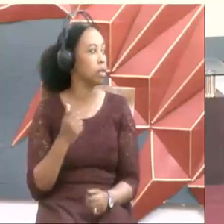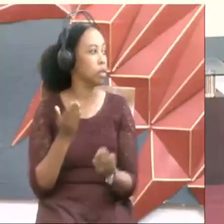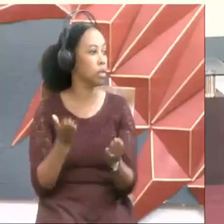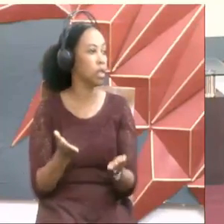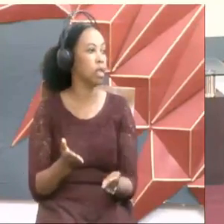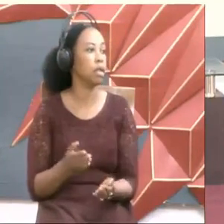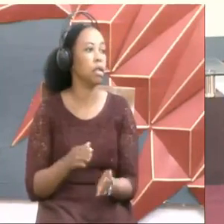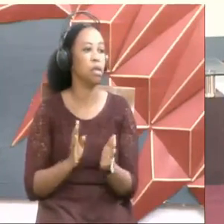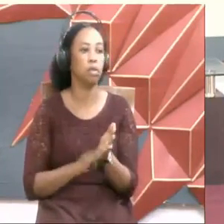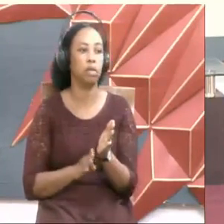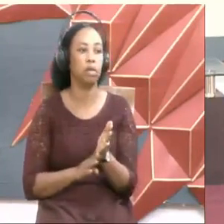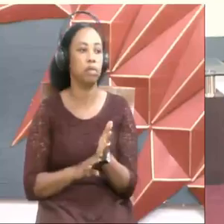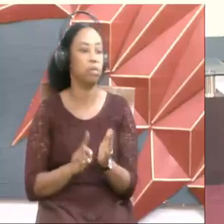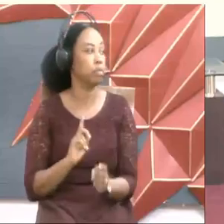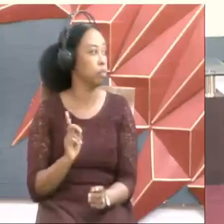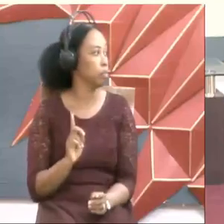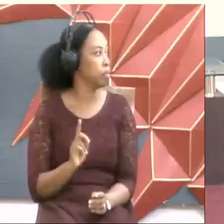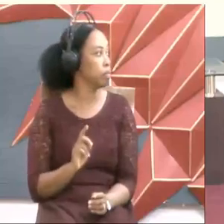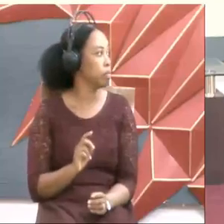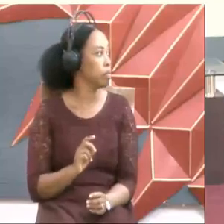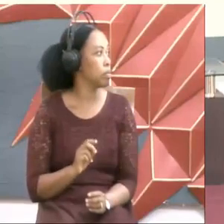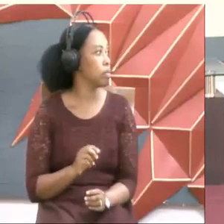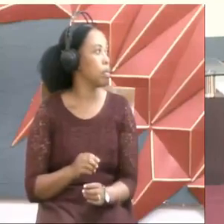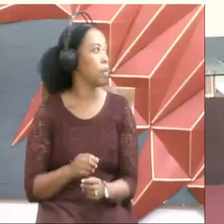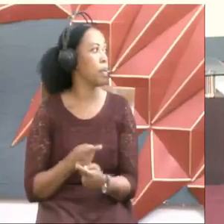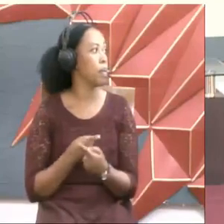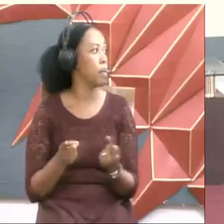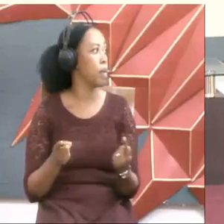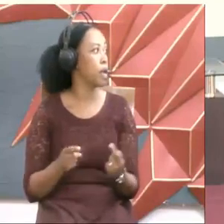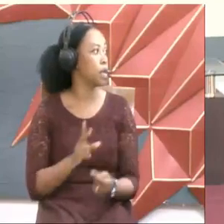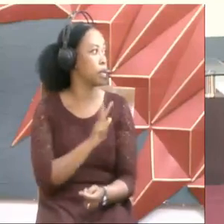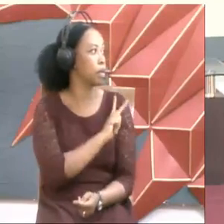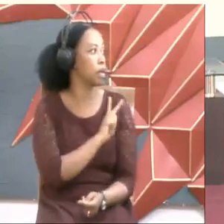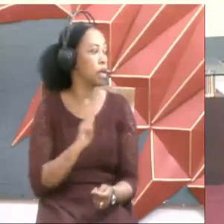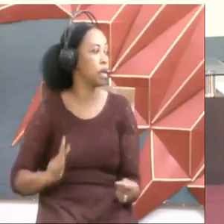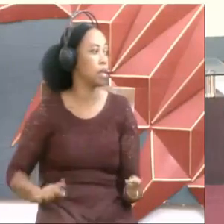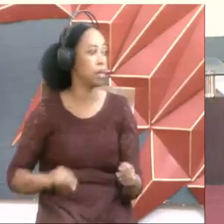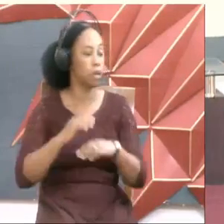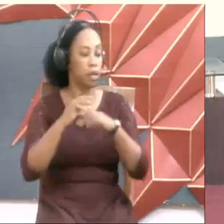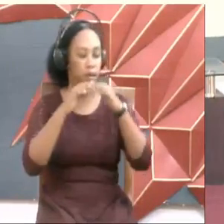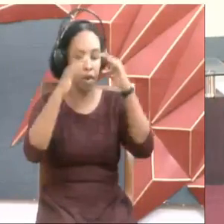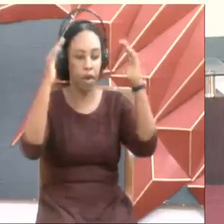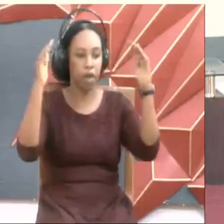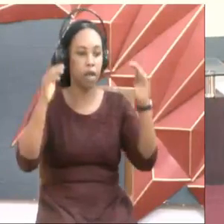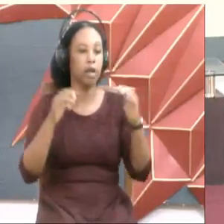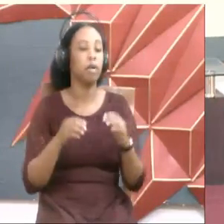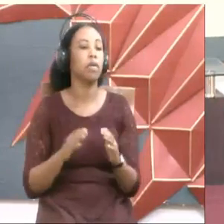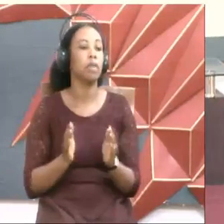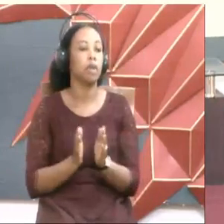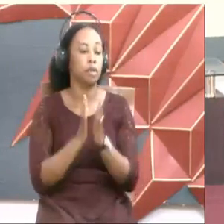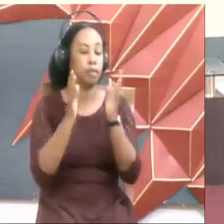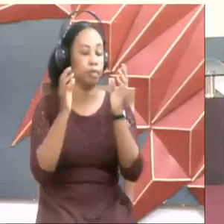tugize vuba ariko mu bwami bw'Imana ubu bari mu munsi mukuru.